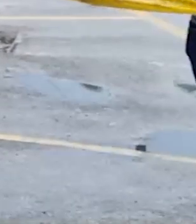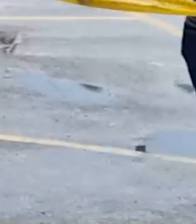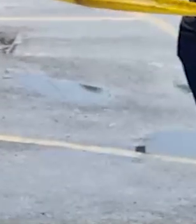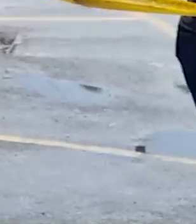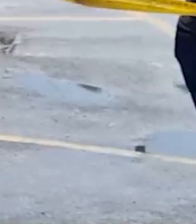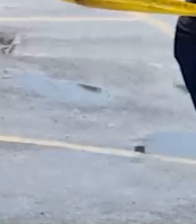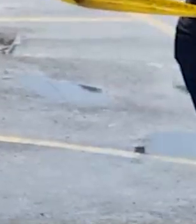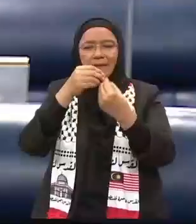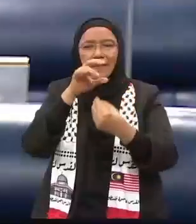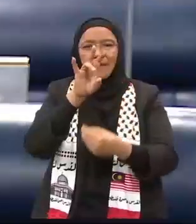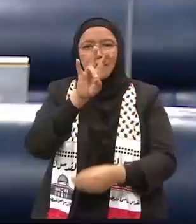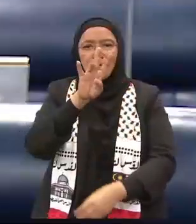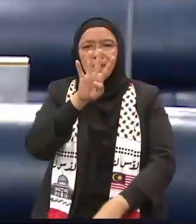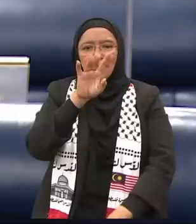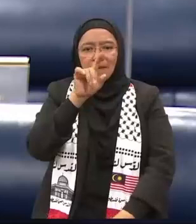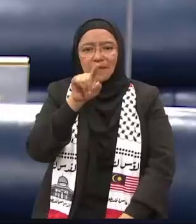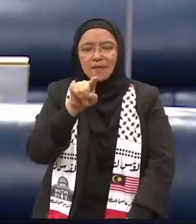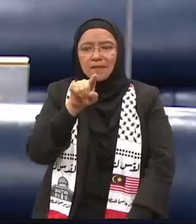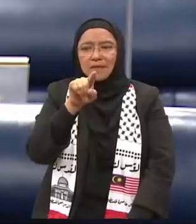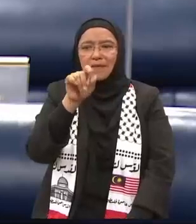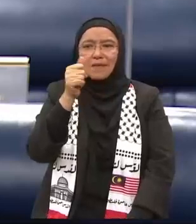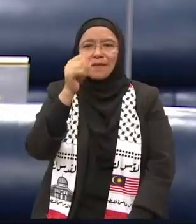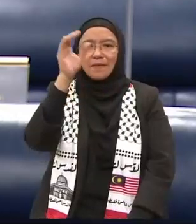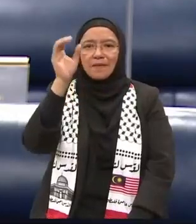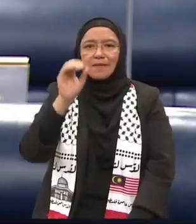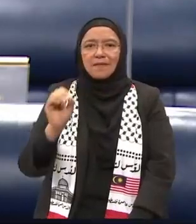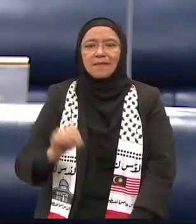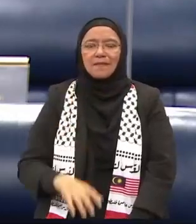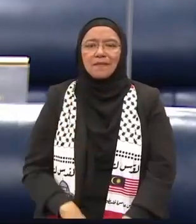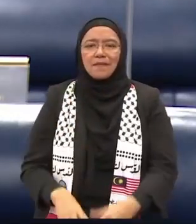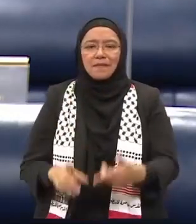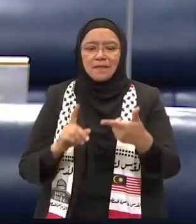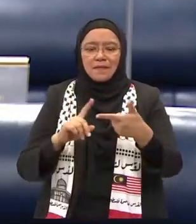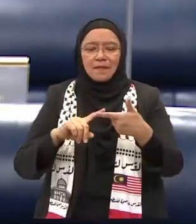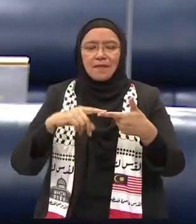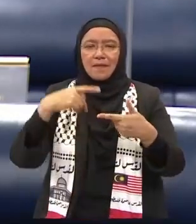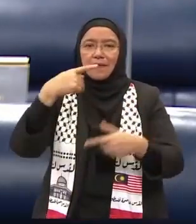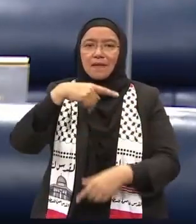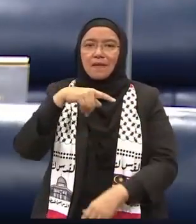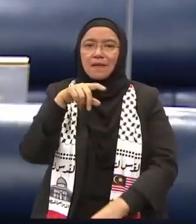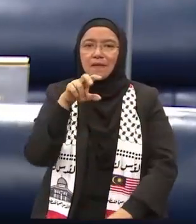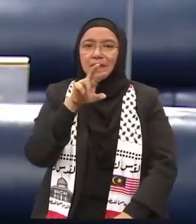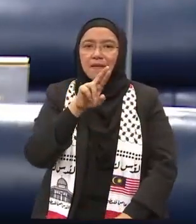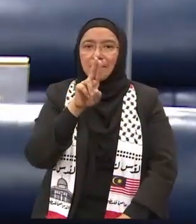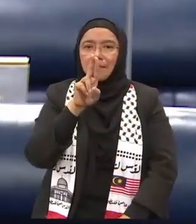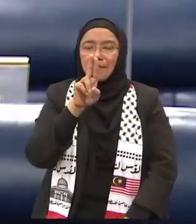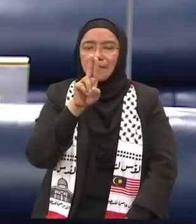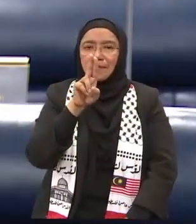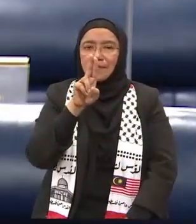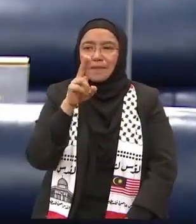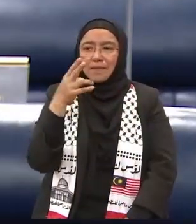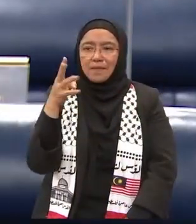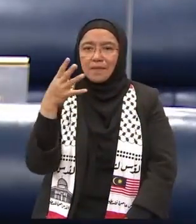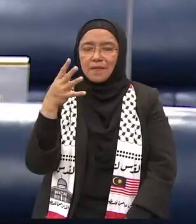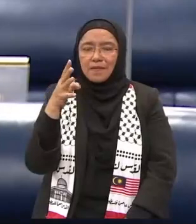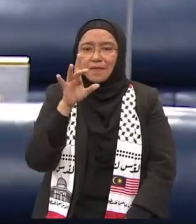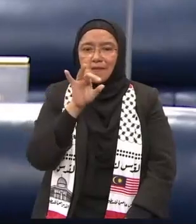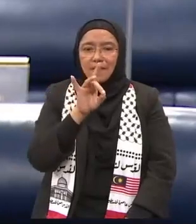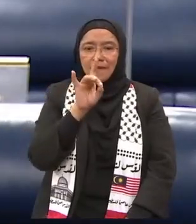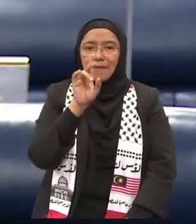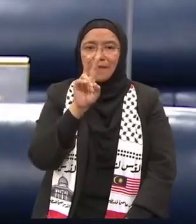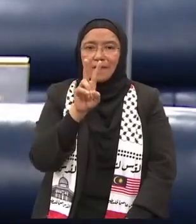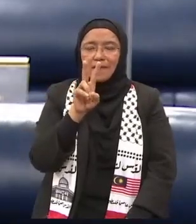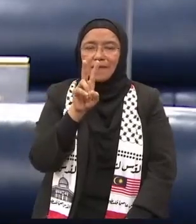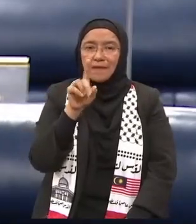74.7% manakala pada pru ke-14 sebanyak adalah sebanyak 82.3% iaitu